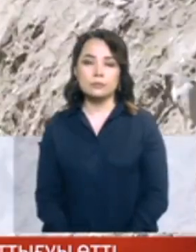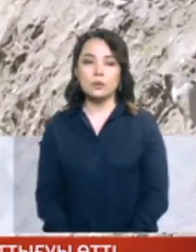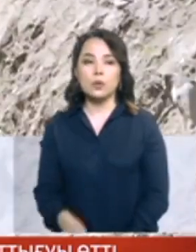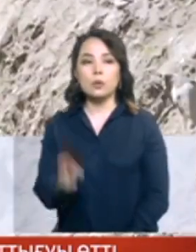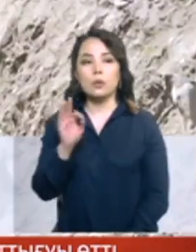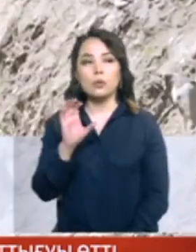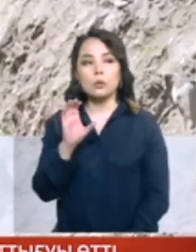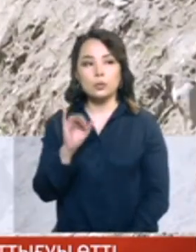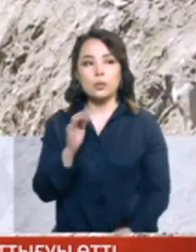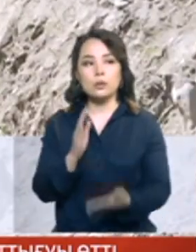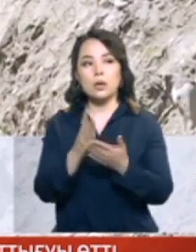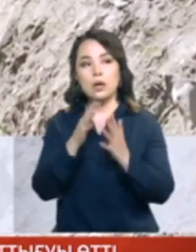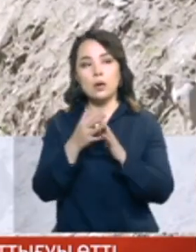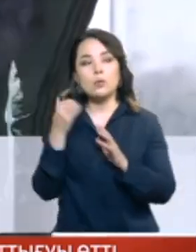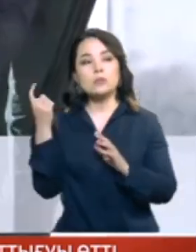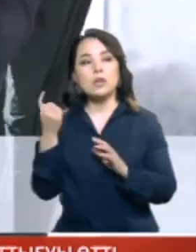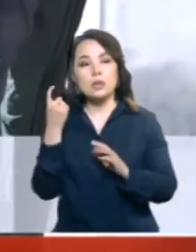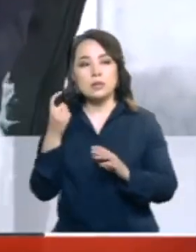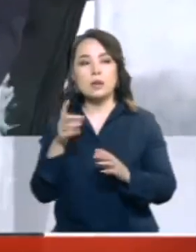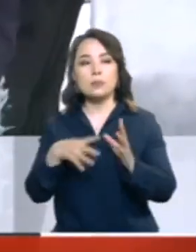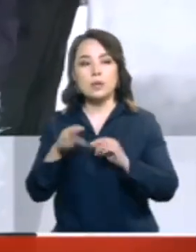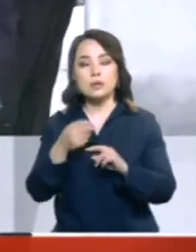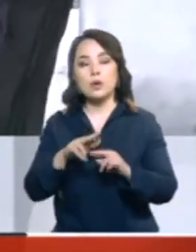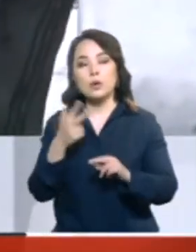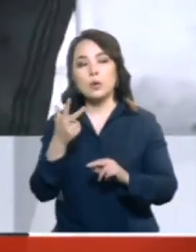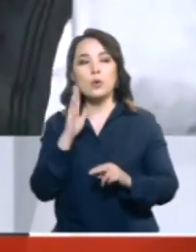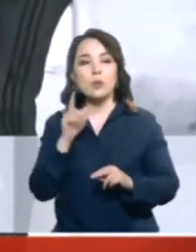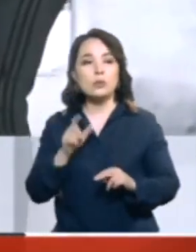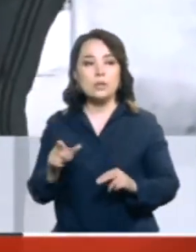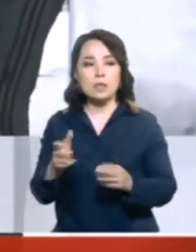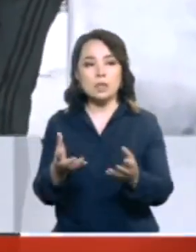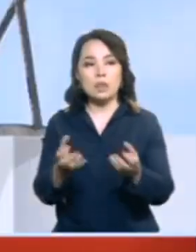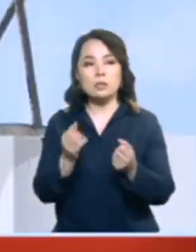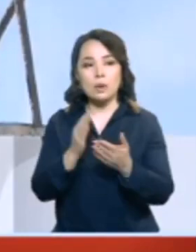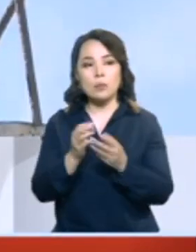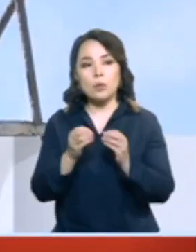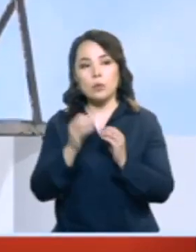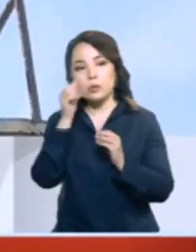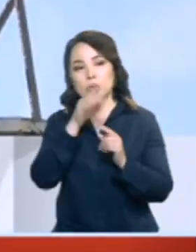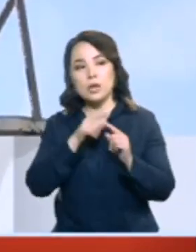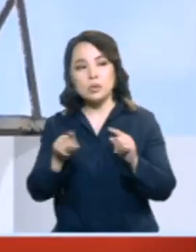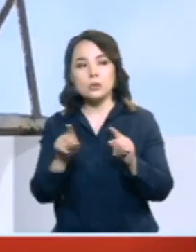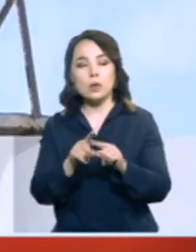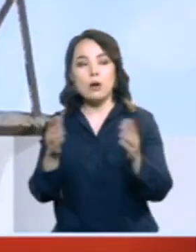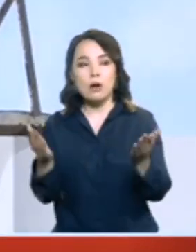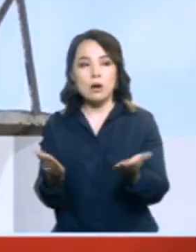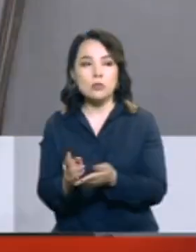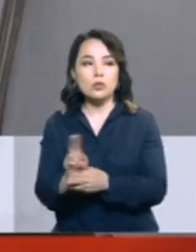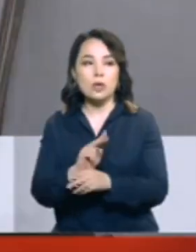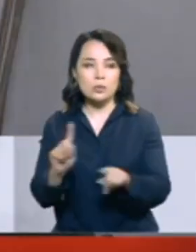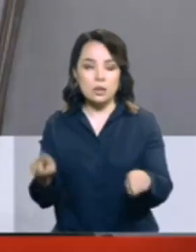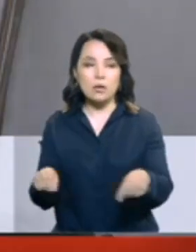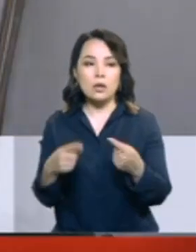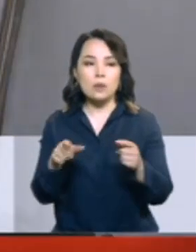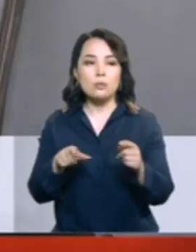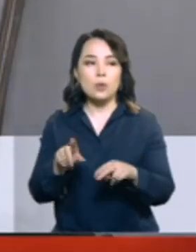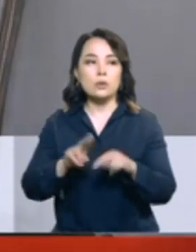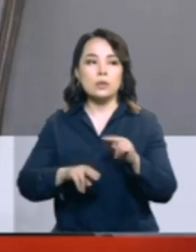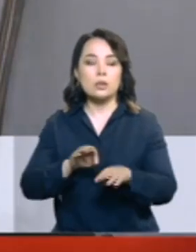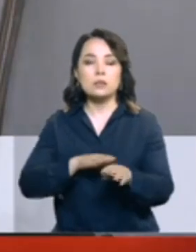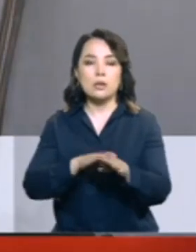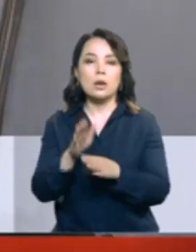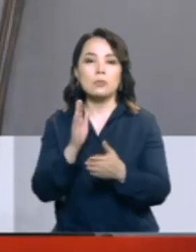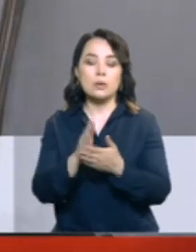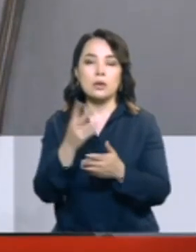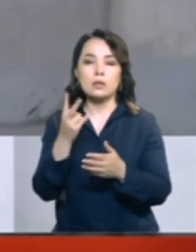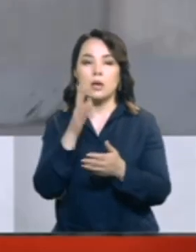Көксу ауданда ауыл шаруашылығына қажет тіршілік нәрі 3 өзеннен алынады. Ондаған жылдар бойы жөндеу көрмеген арықтар жаңартылып бетоннан салынып жатыр. Екінші